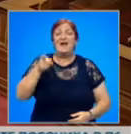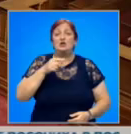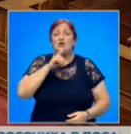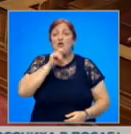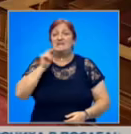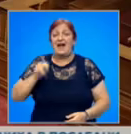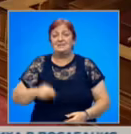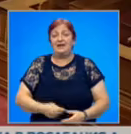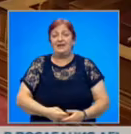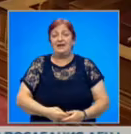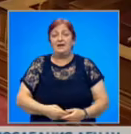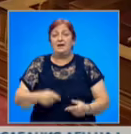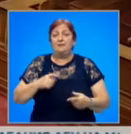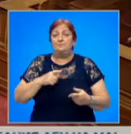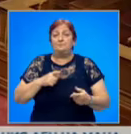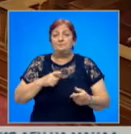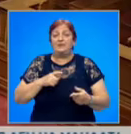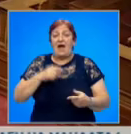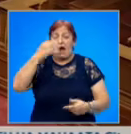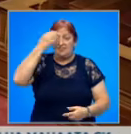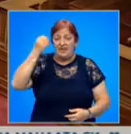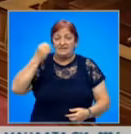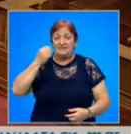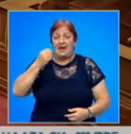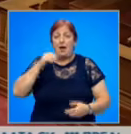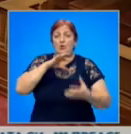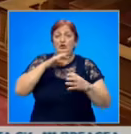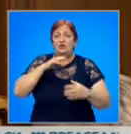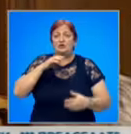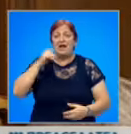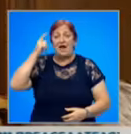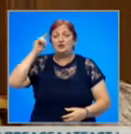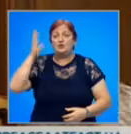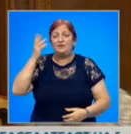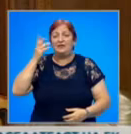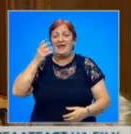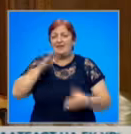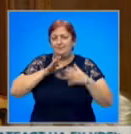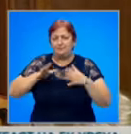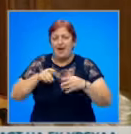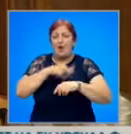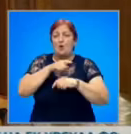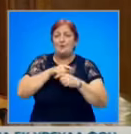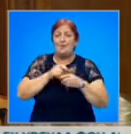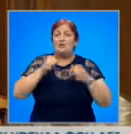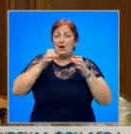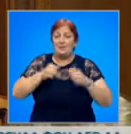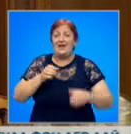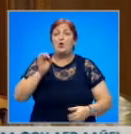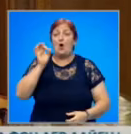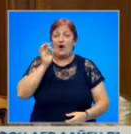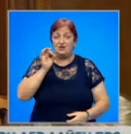изказване. Амнезия, политическа шизофрения или Гьон Сурат. По времето на кабинета